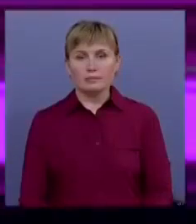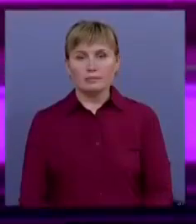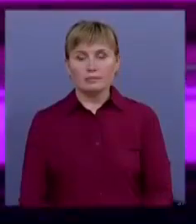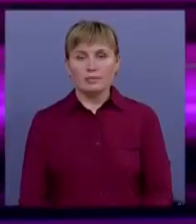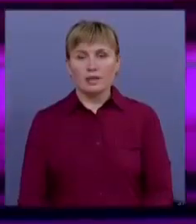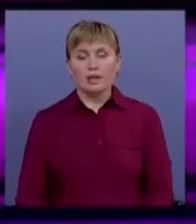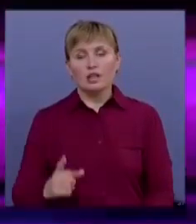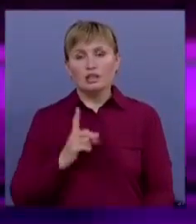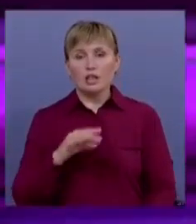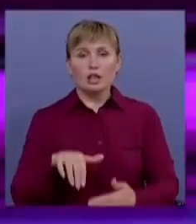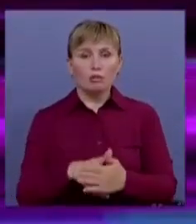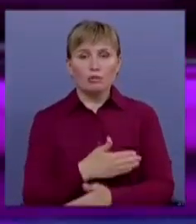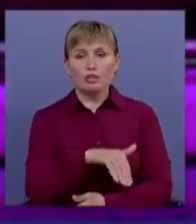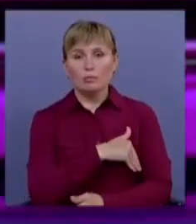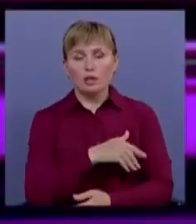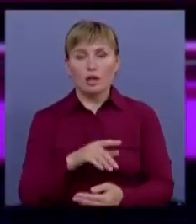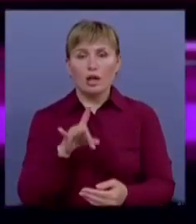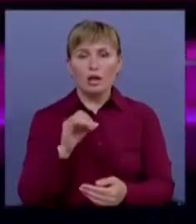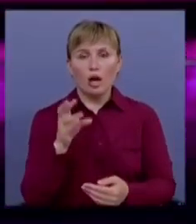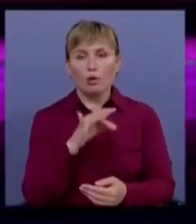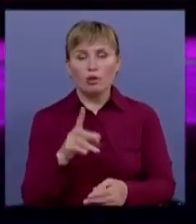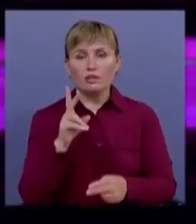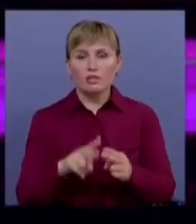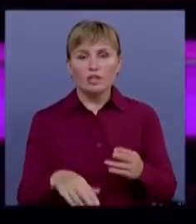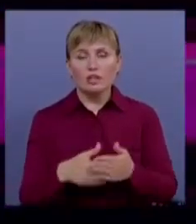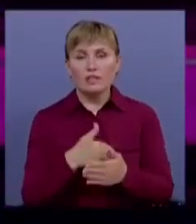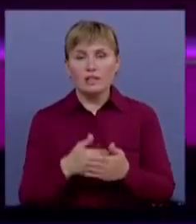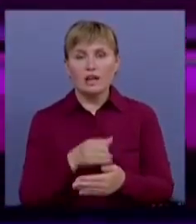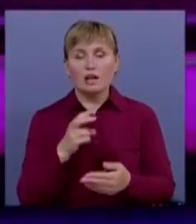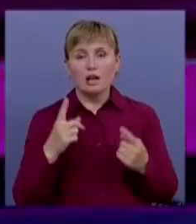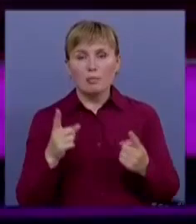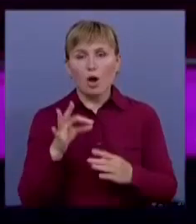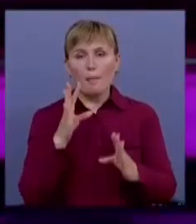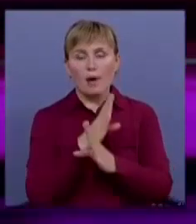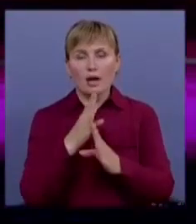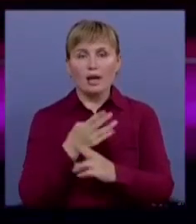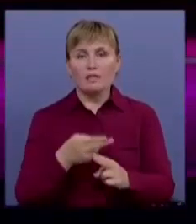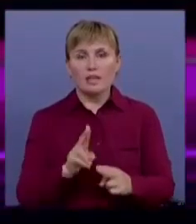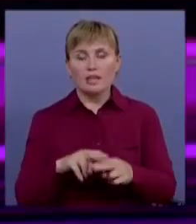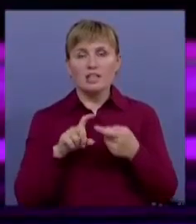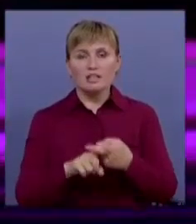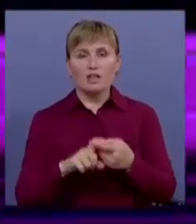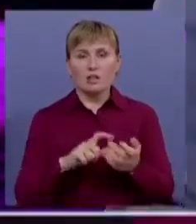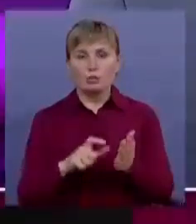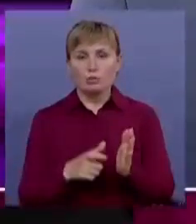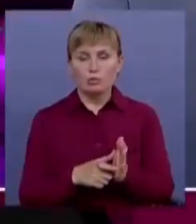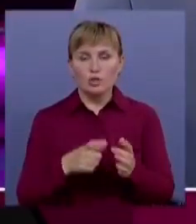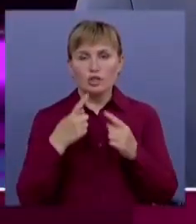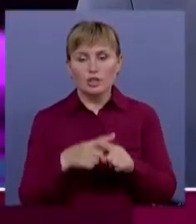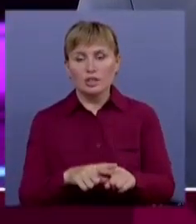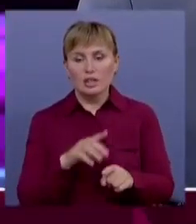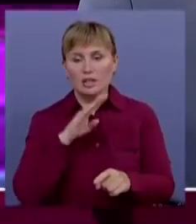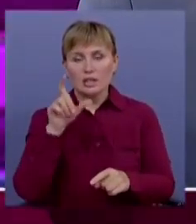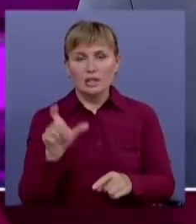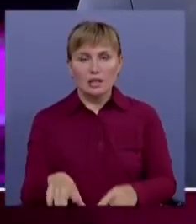ждать ли новых температурных рекордов в завершение выпуска как обычно о погоде на этот раз на связь со студией выходит инженер синоптики